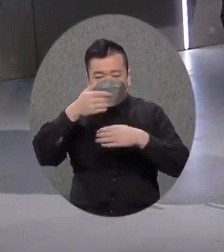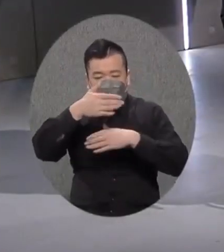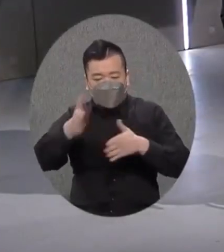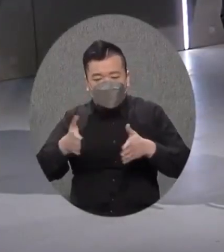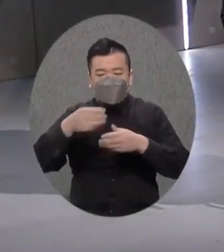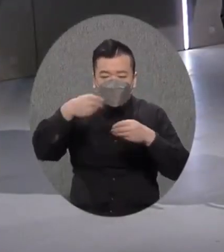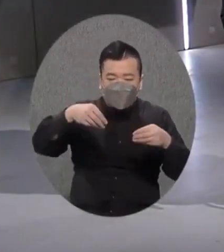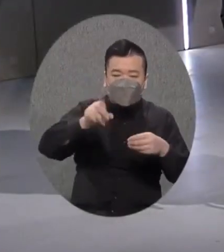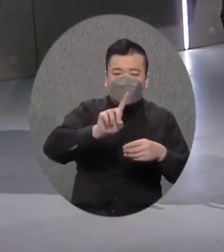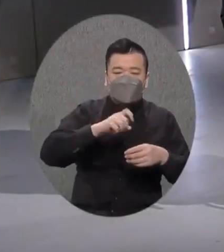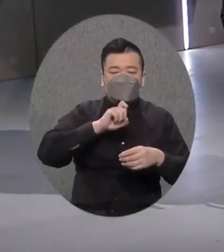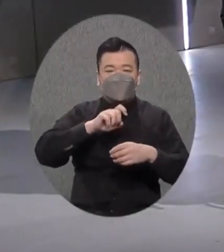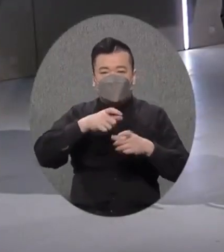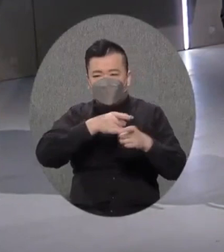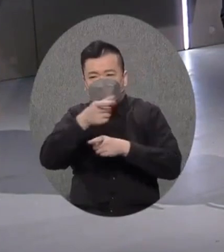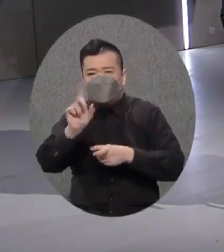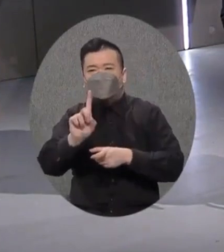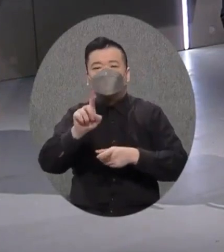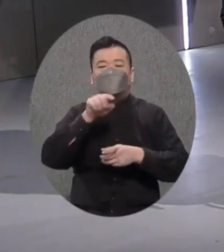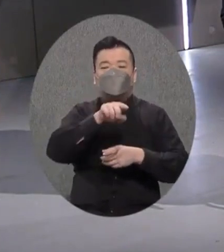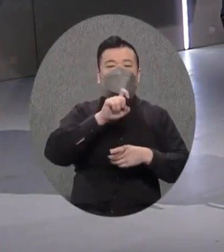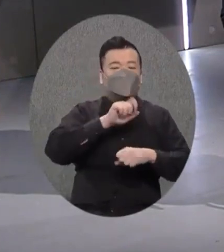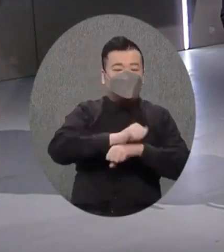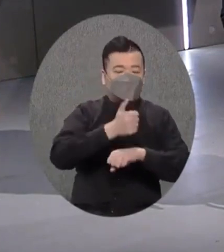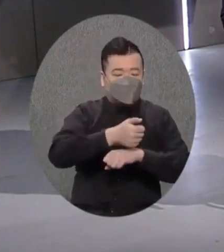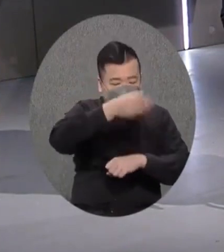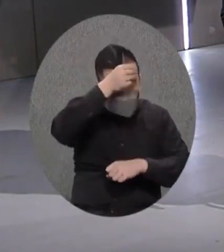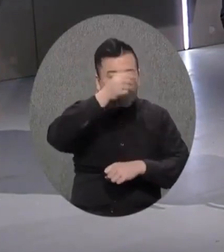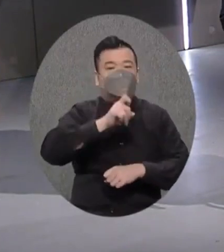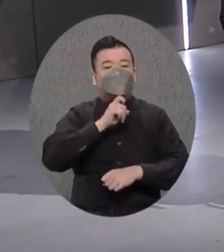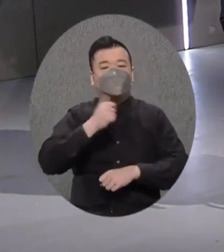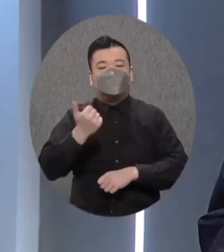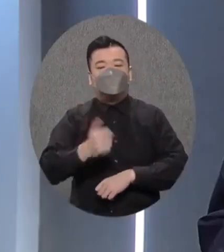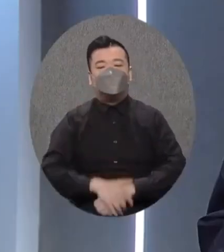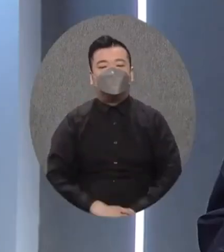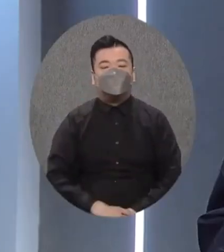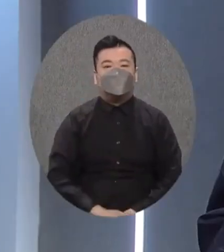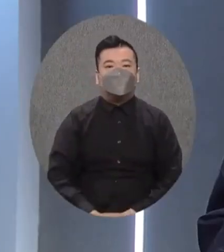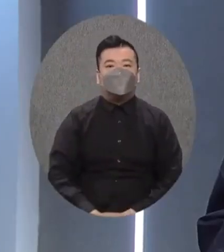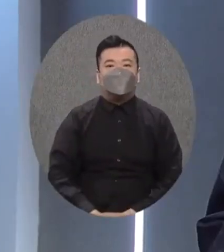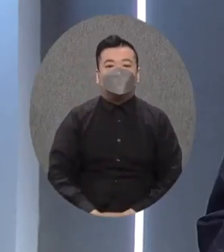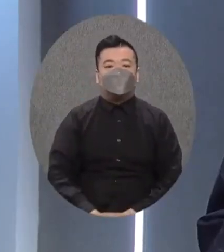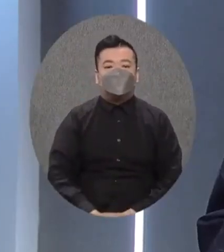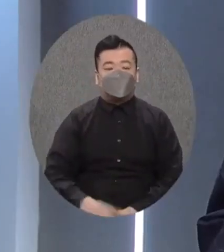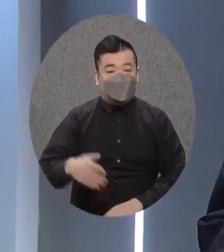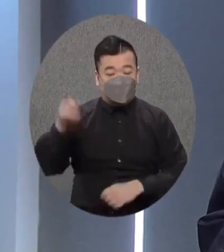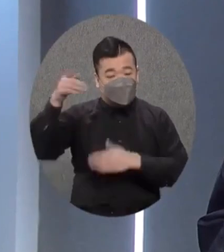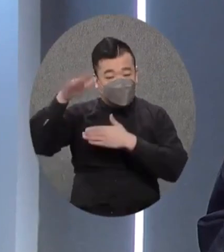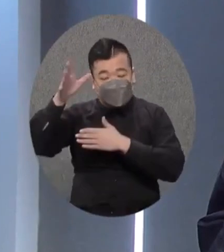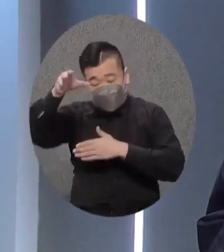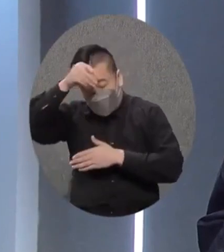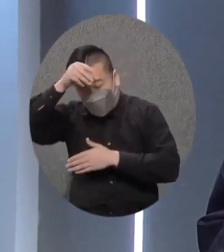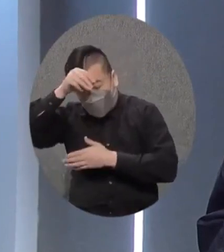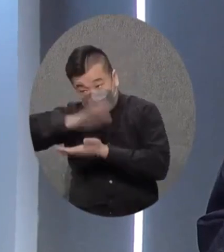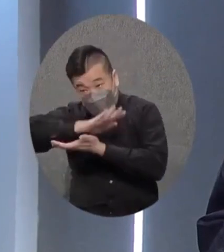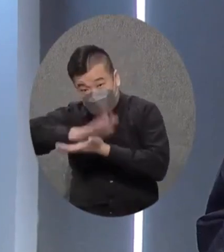都会有机会去接触到咯。 那这个就是从外国去吸收经